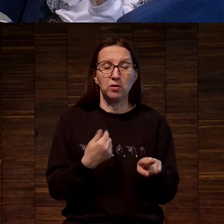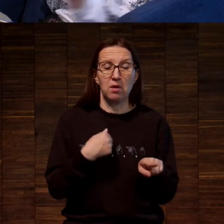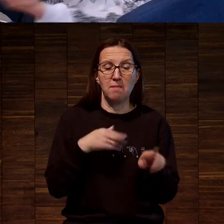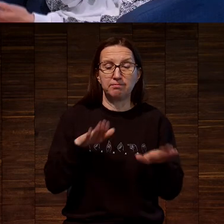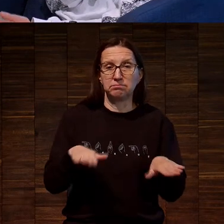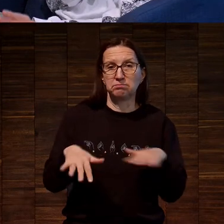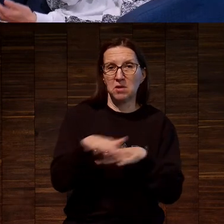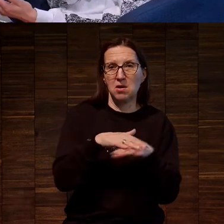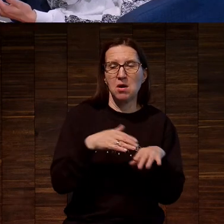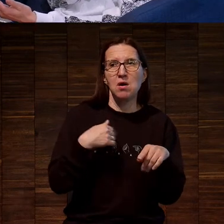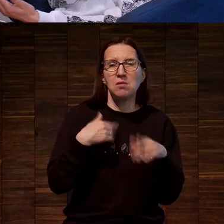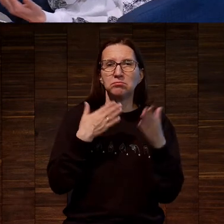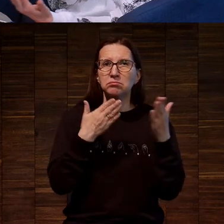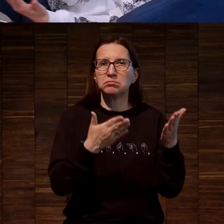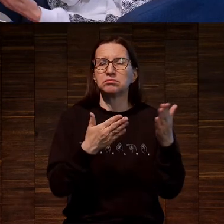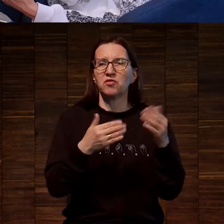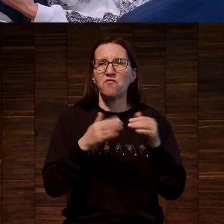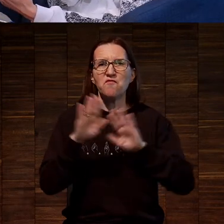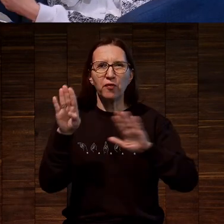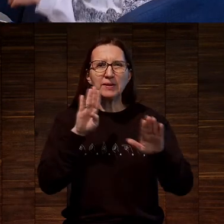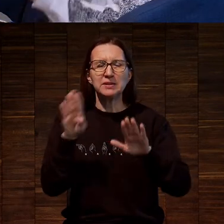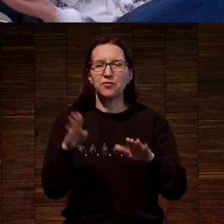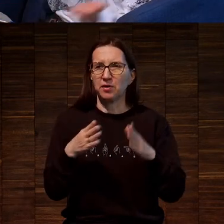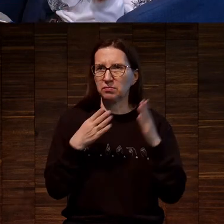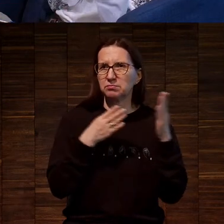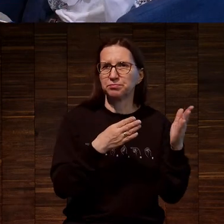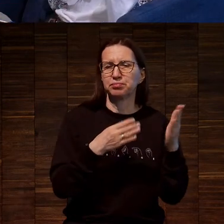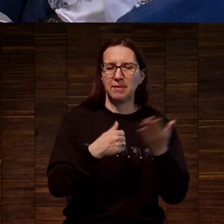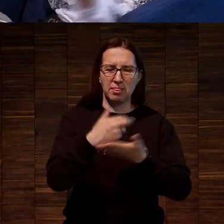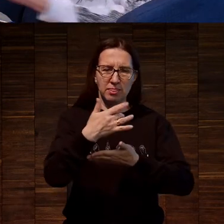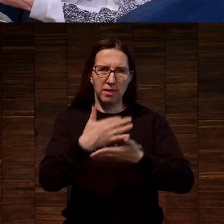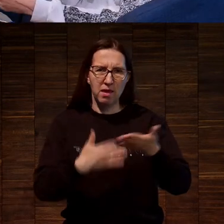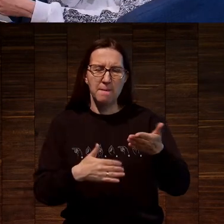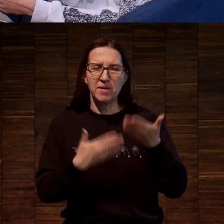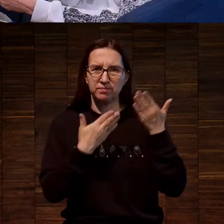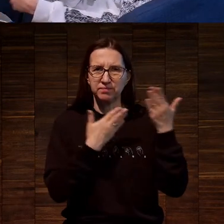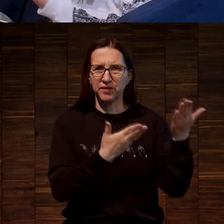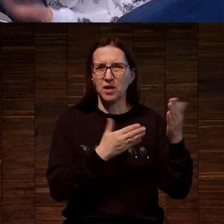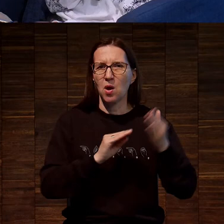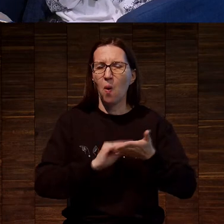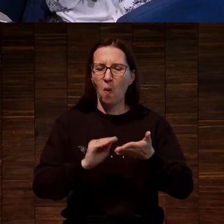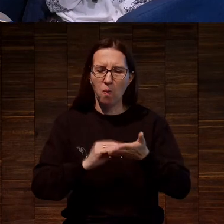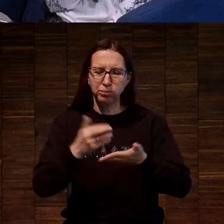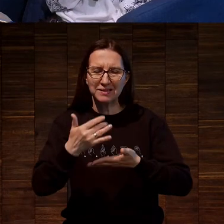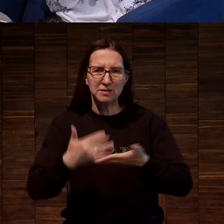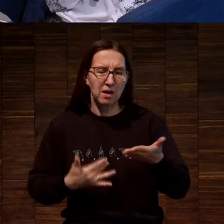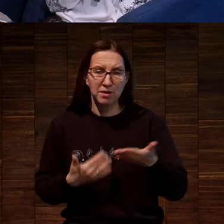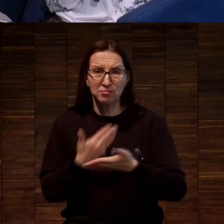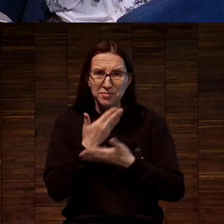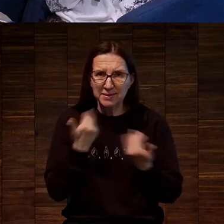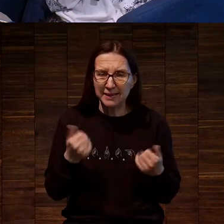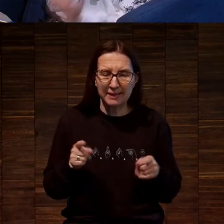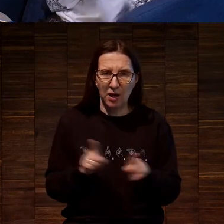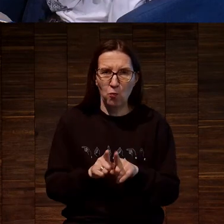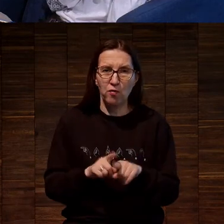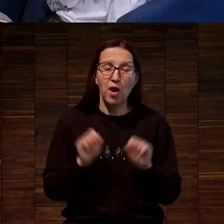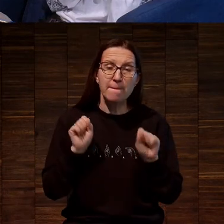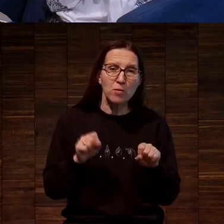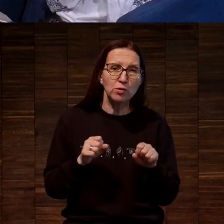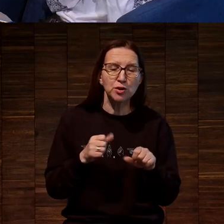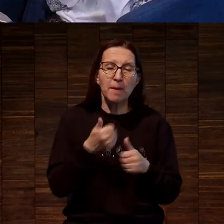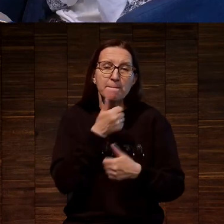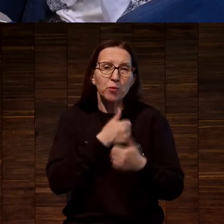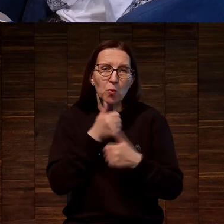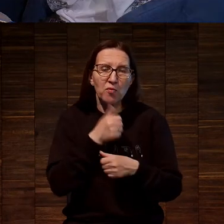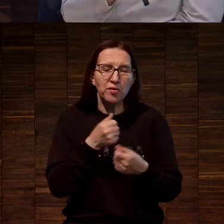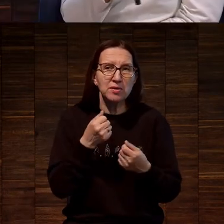полным комплектом сопроводительных тем и сюжетов, сопроводительных описаний. Вот это тоже достаточно. Можно пробовать